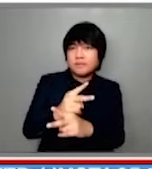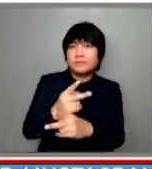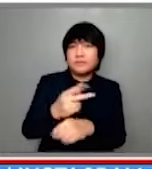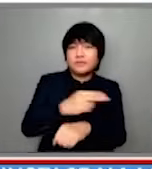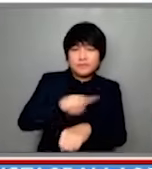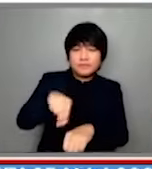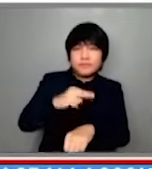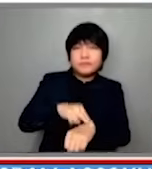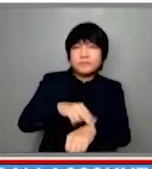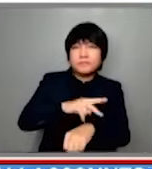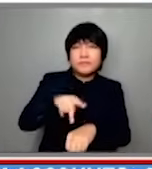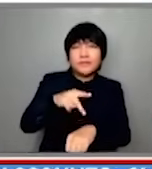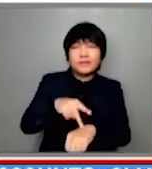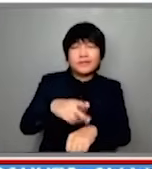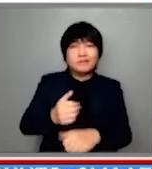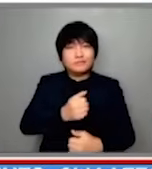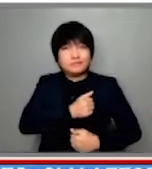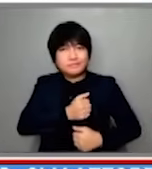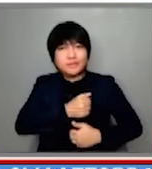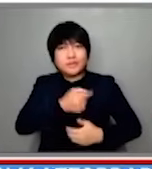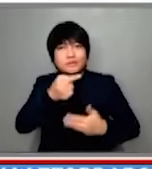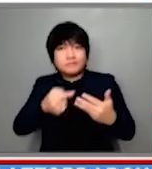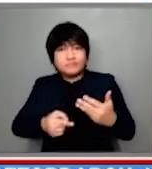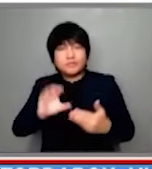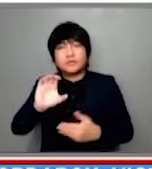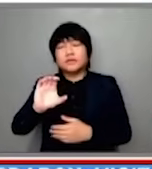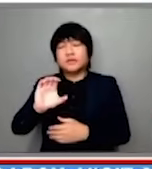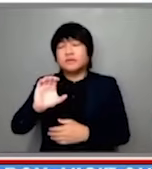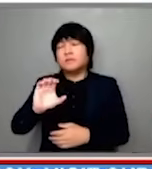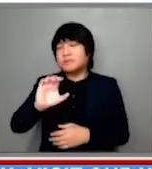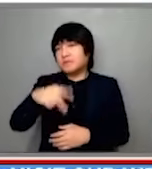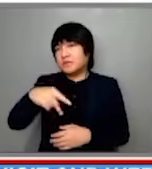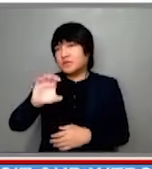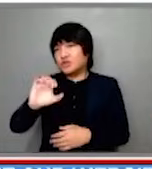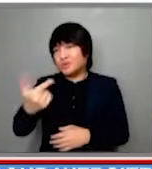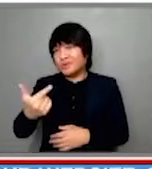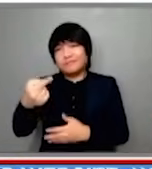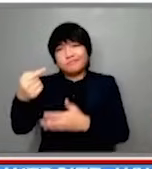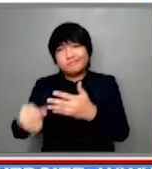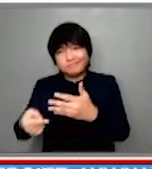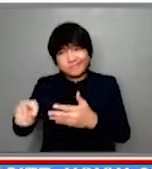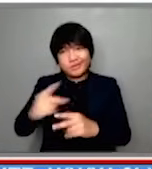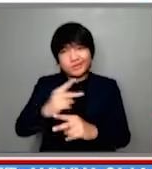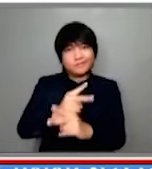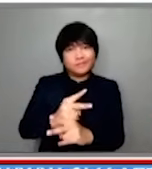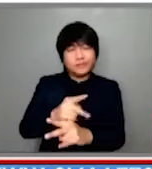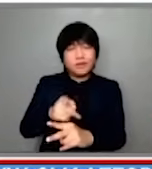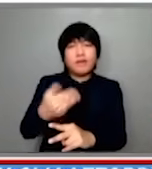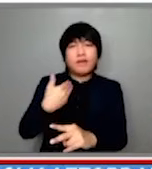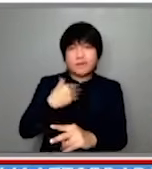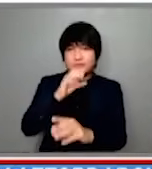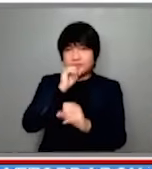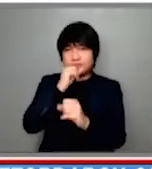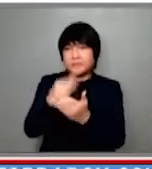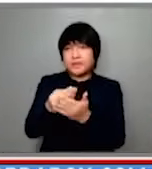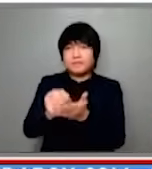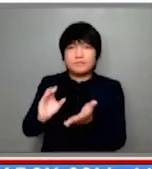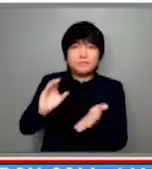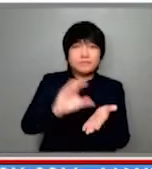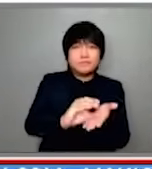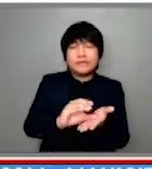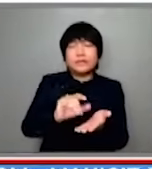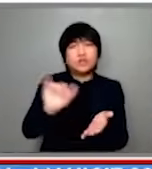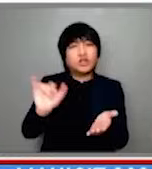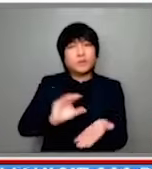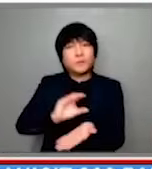Forces of the Philippines at Philippine Coast Guard. Malaki rin ang pondong inilaan para sa agrikultura, edukasyon, kalusugan,